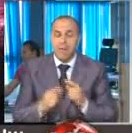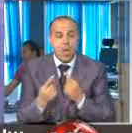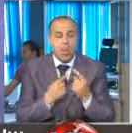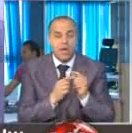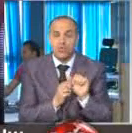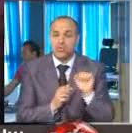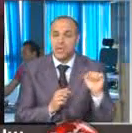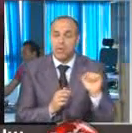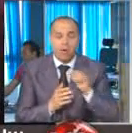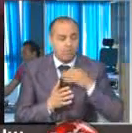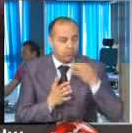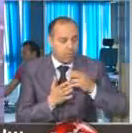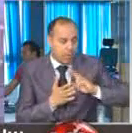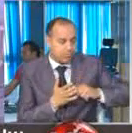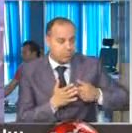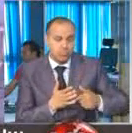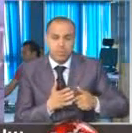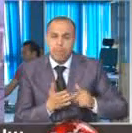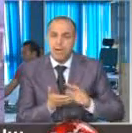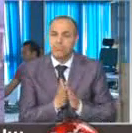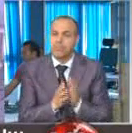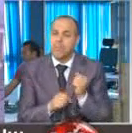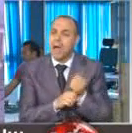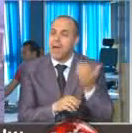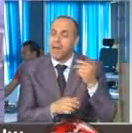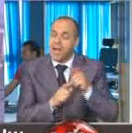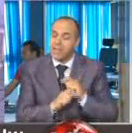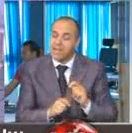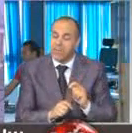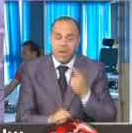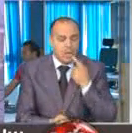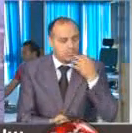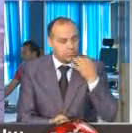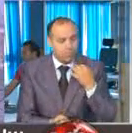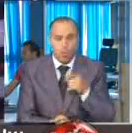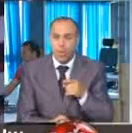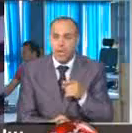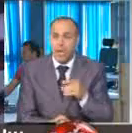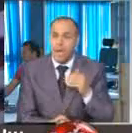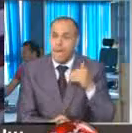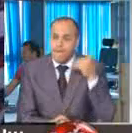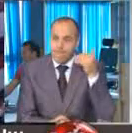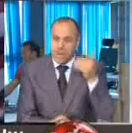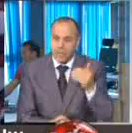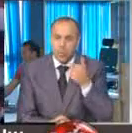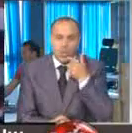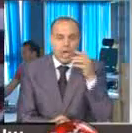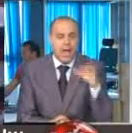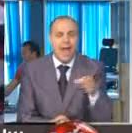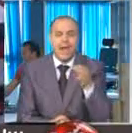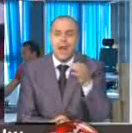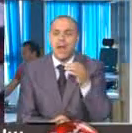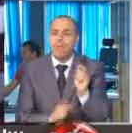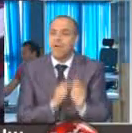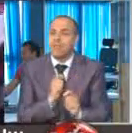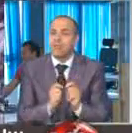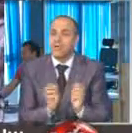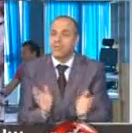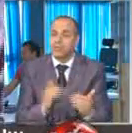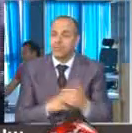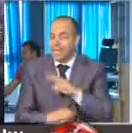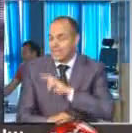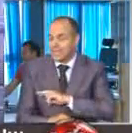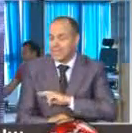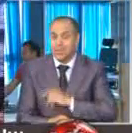الاجتماعي والتعهدات المبرمة مع المنظمة الشغيلة والالتزام بها والمتعلقة أساسا بإيجاد حلول ظرفية للصناديق